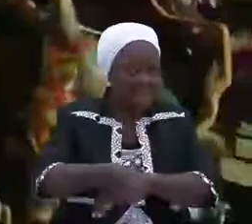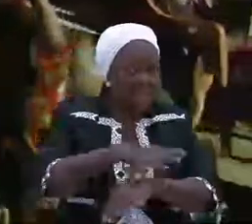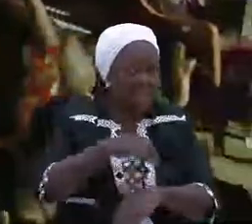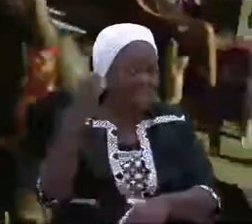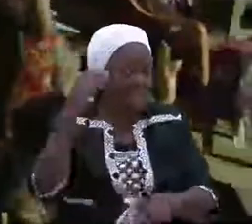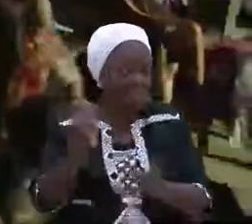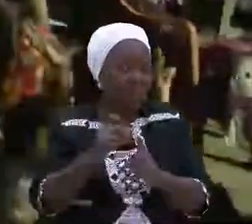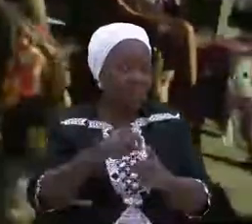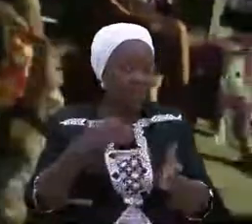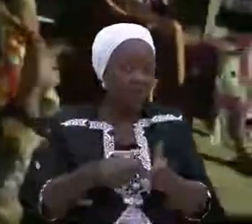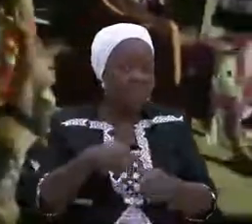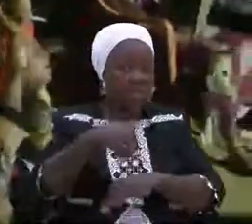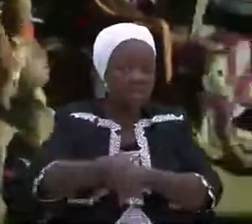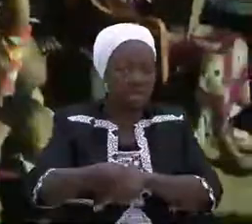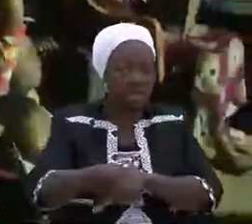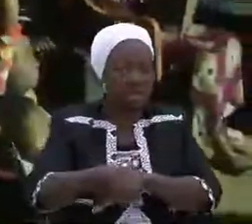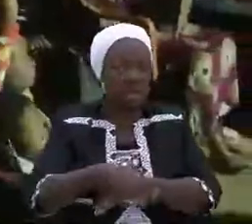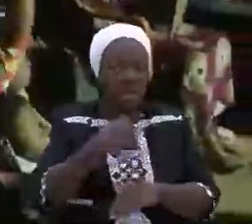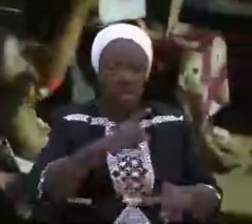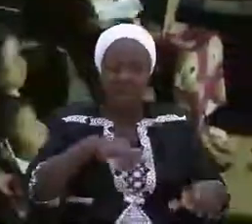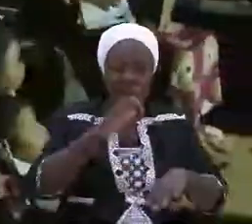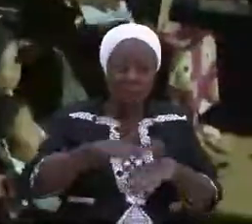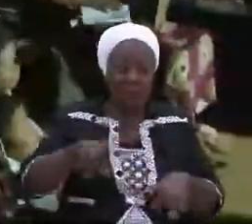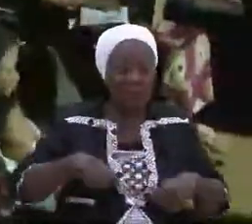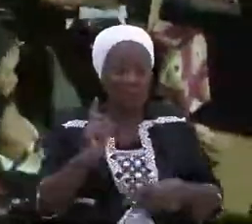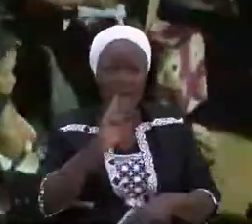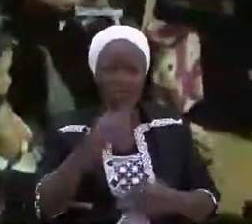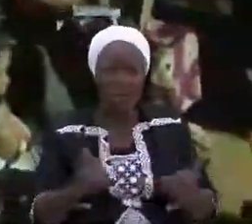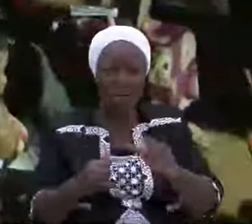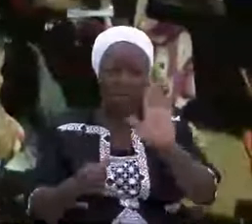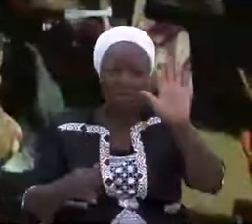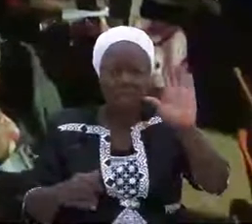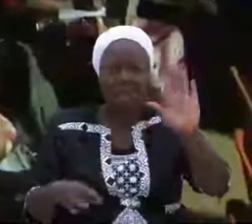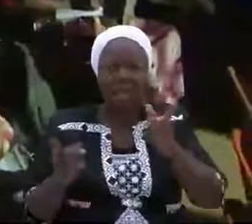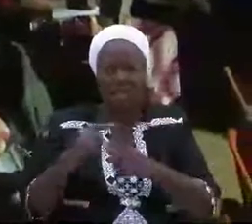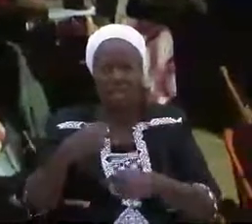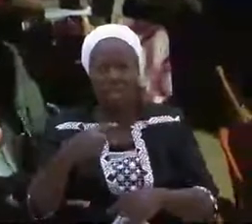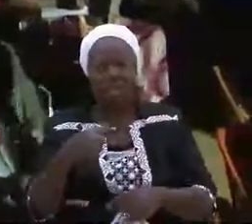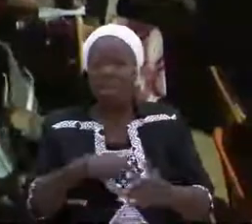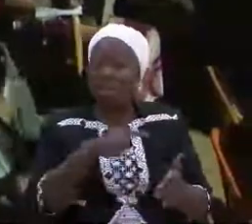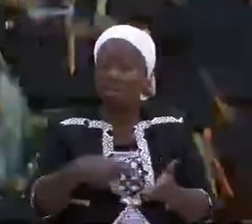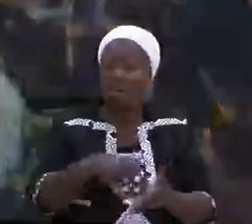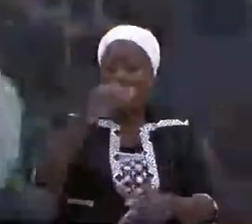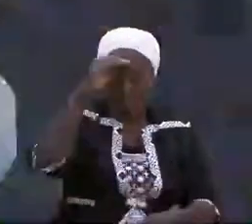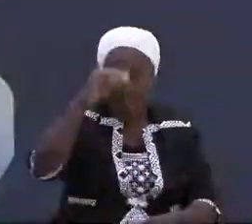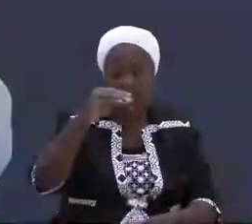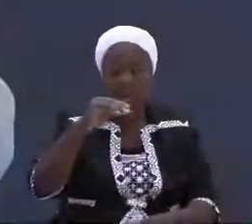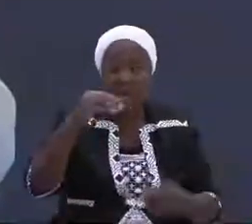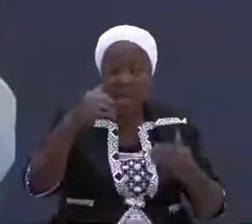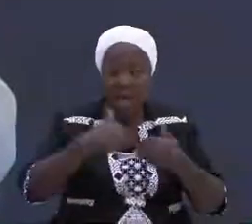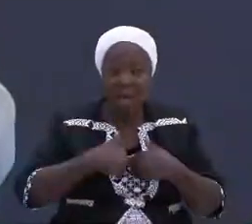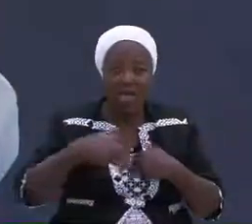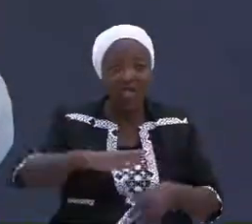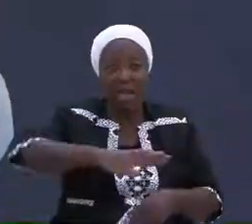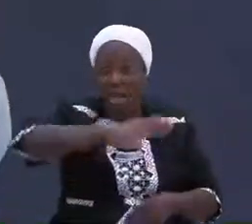es-tu? J'ai dit, le Seigneur va toucher ta vie. Et il dit, cet homme n'avait